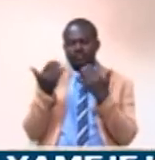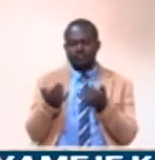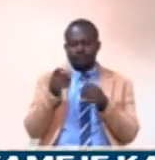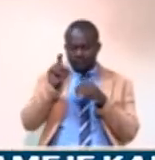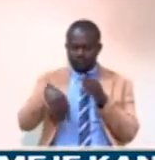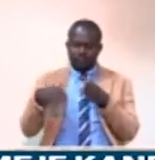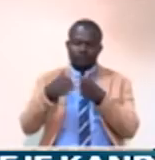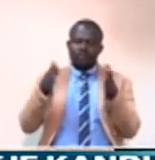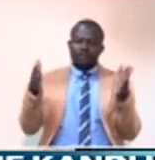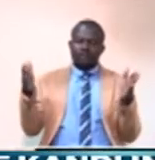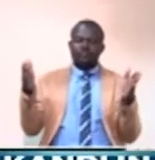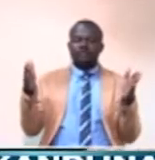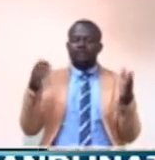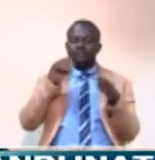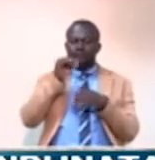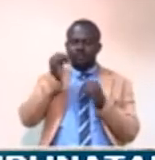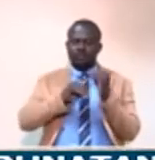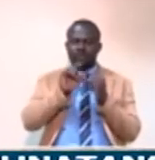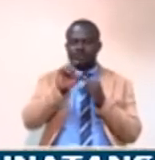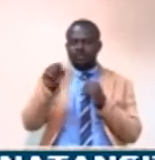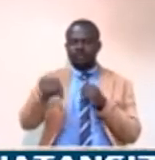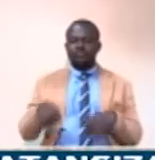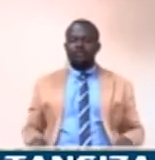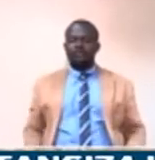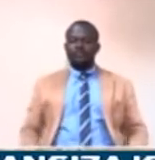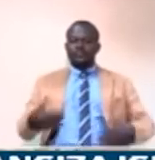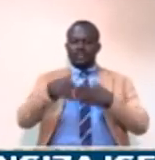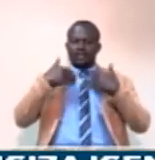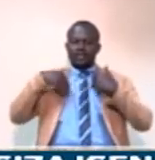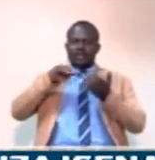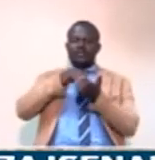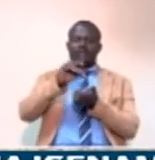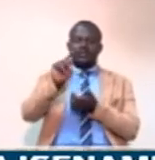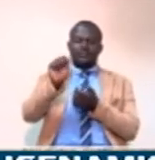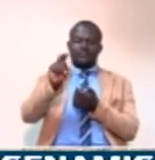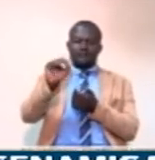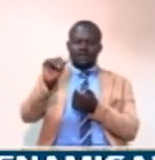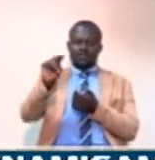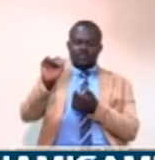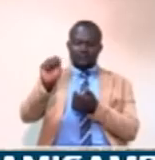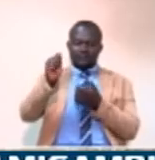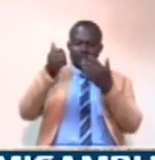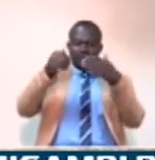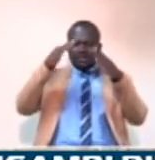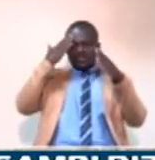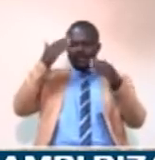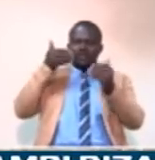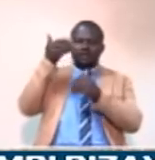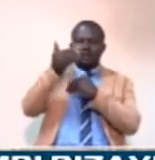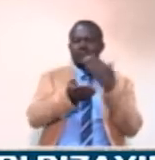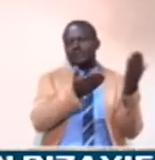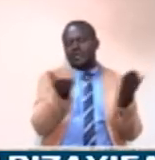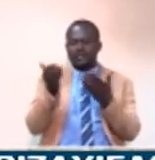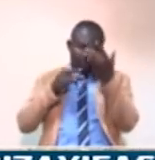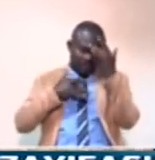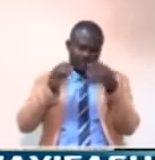kigomba gufungura imiryango mu mpera z'iki cyumweru. Aha ni ku kigo nderabuzima cya Kanyinya, ikigo cyamenyekanye nyuma yo kwakira